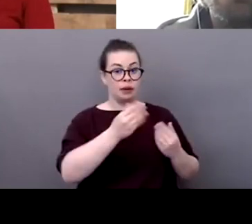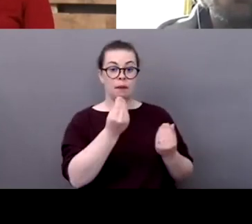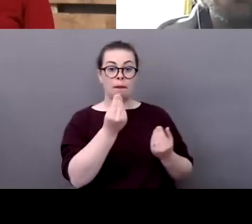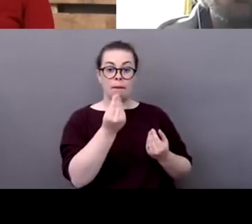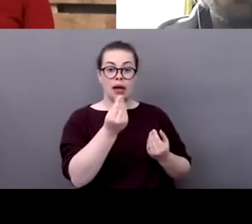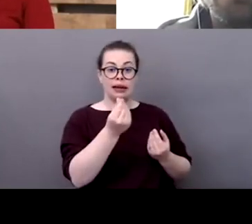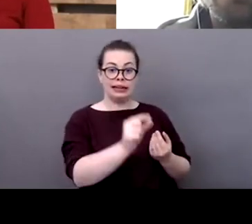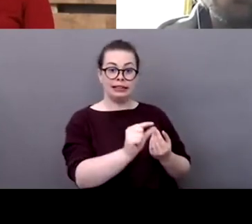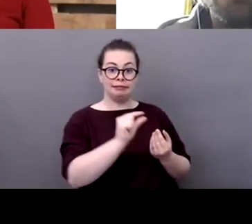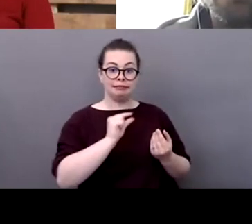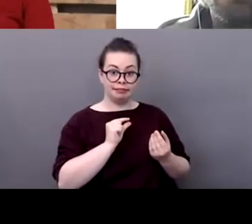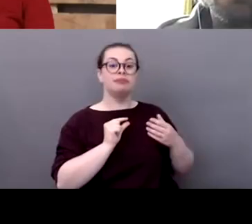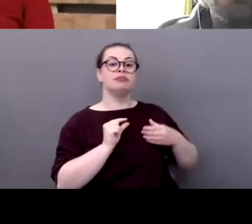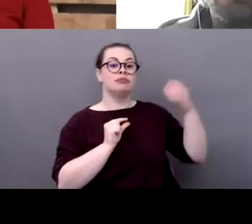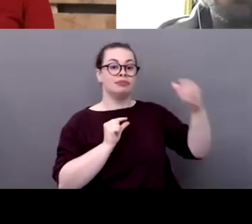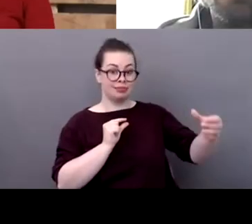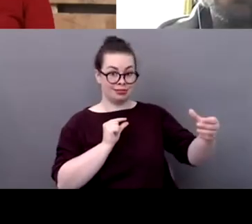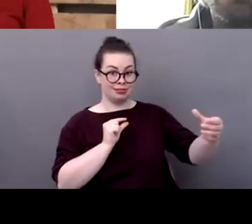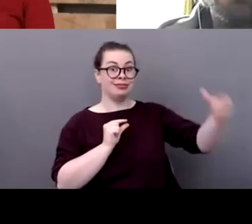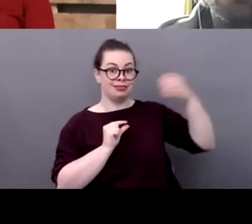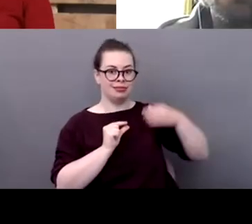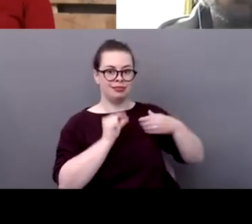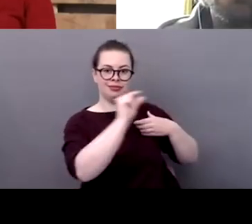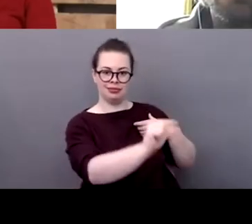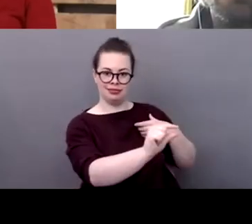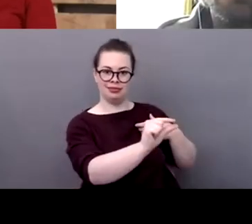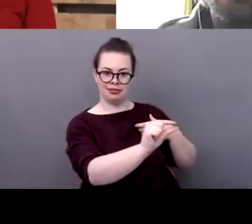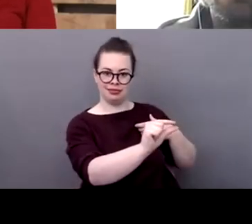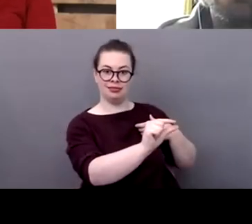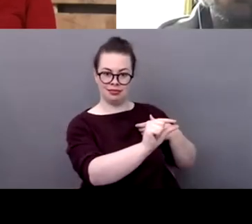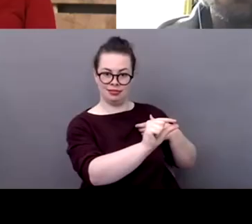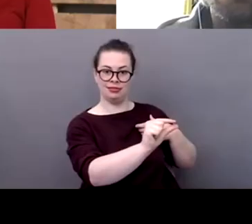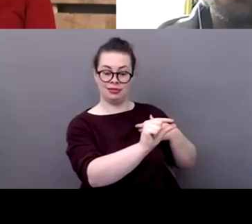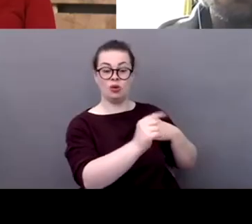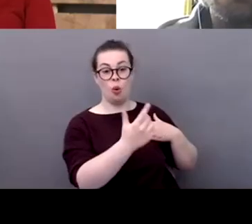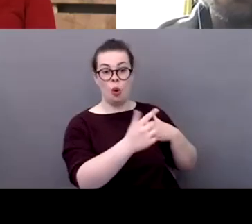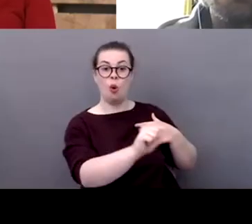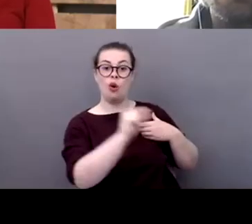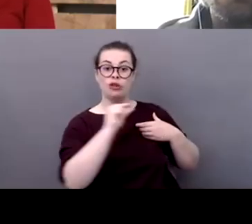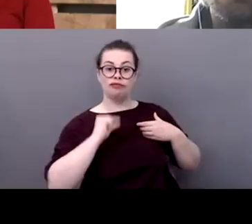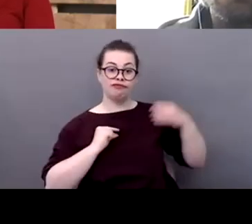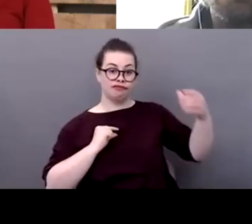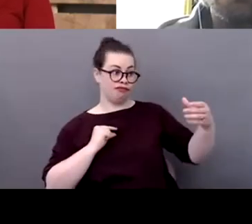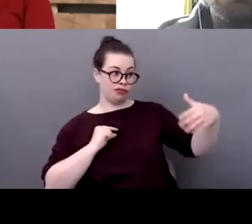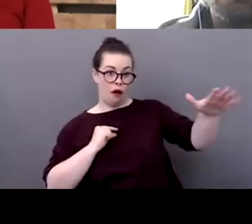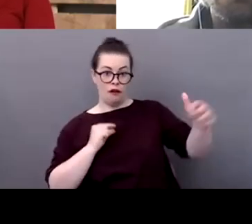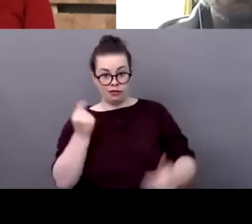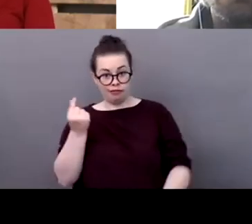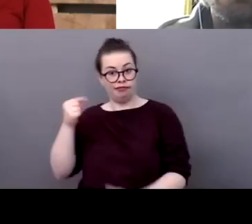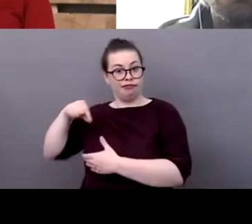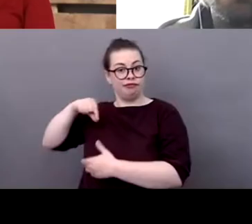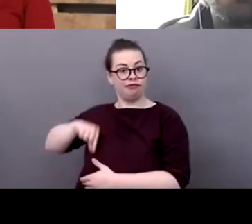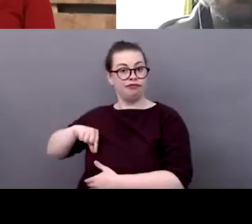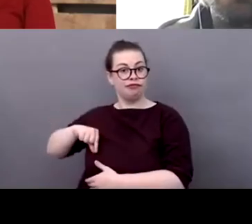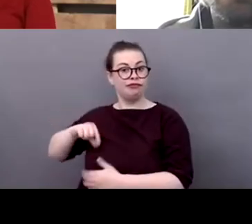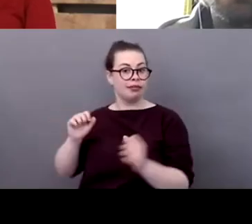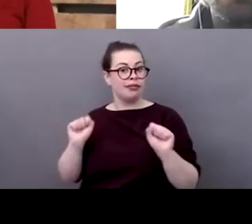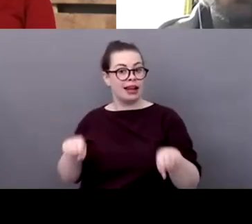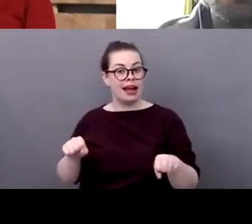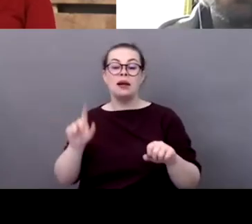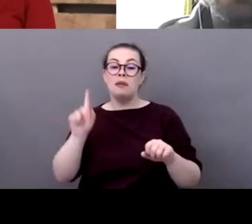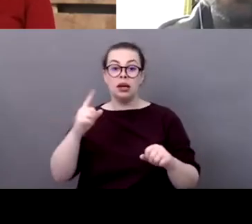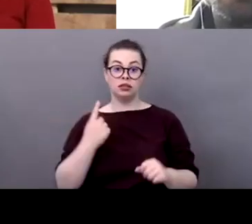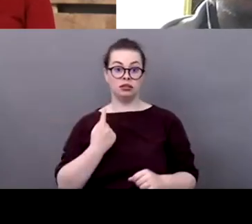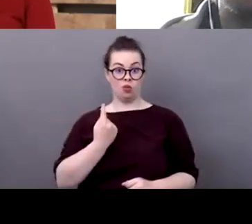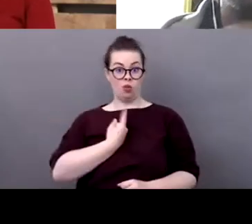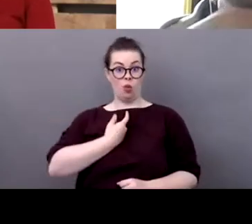pense, une coalition des politiques, des organisateurs, des associations qui fassent en sorte que, d'une part, on part d'une